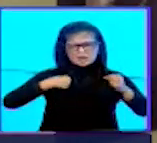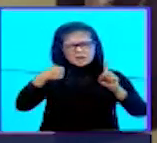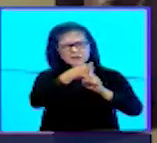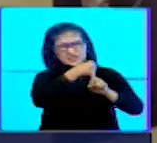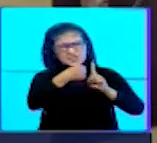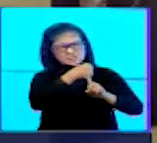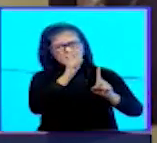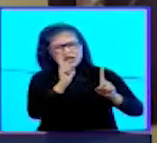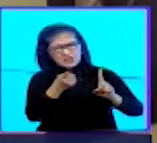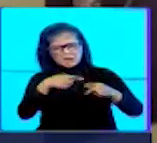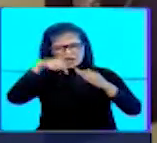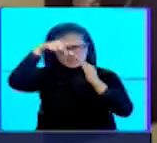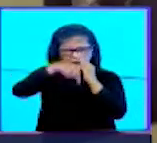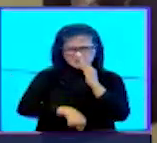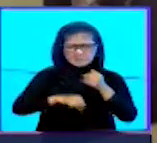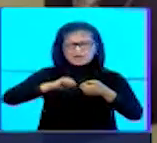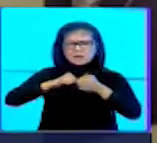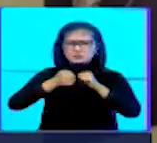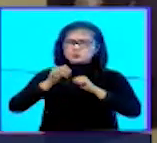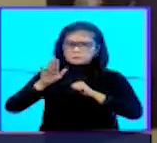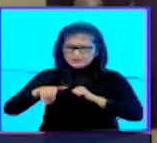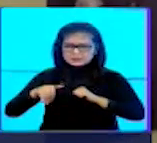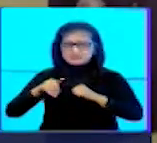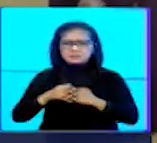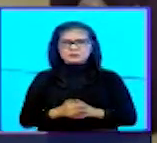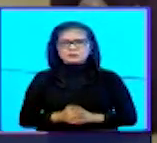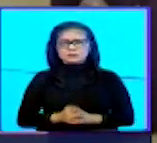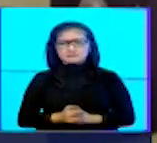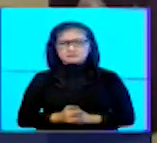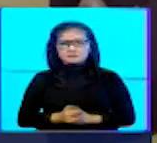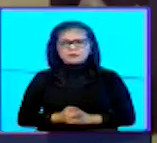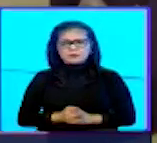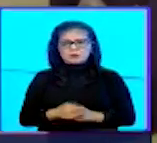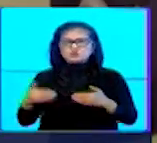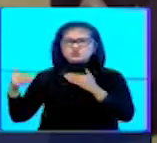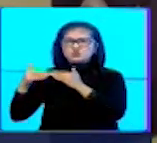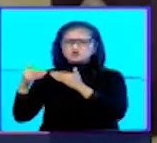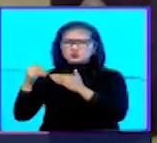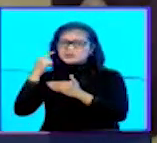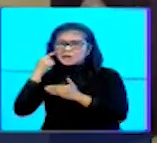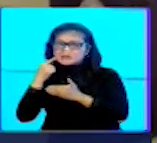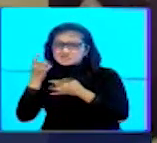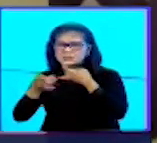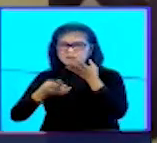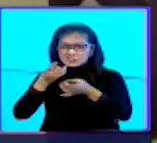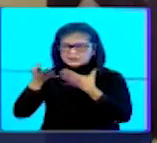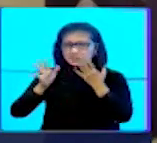kita dalami, kita sesuaikan dengan keterangan saksi. Maksudnya kekerasan fisik, Bang?